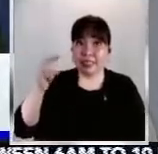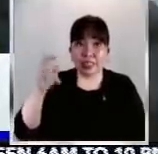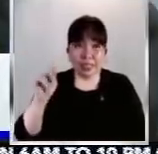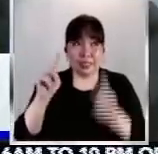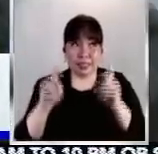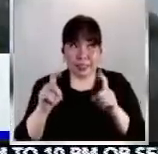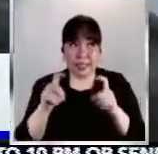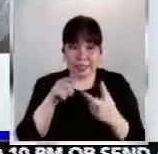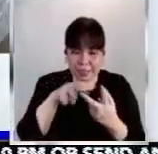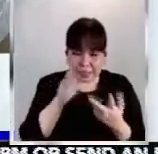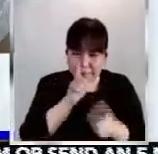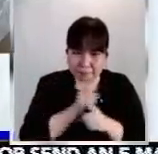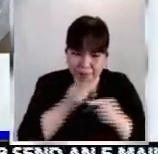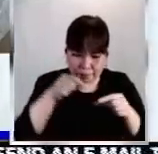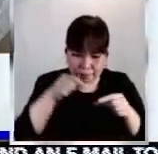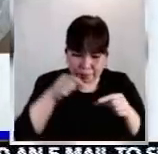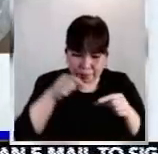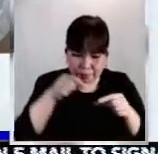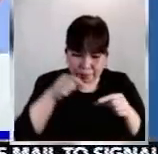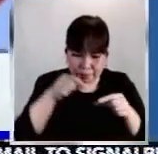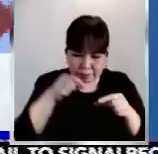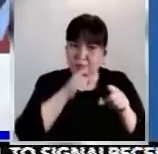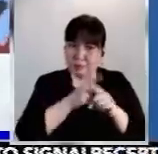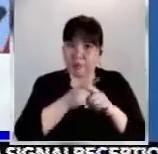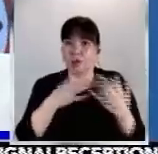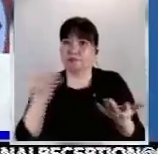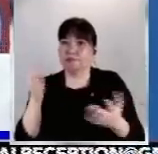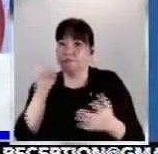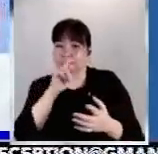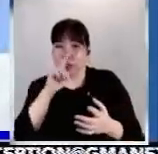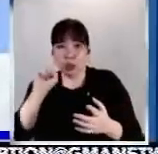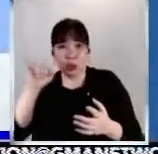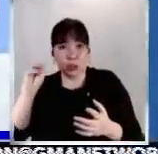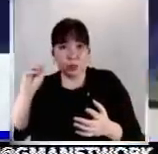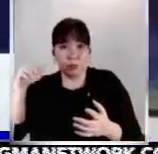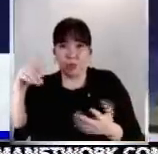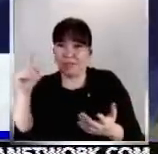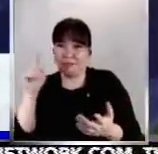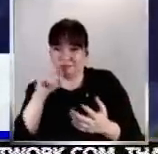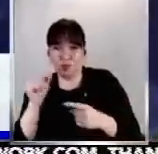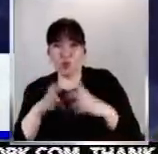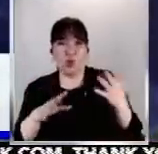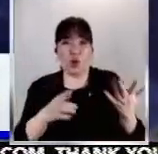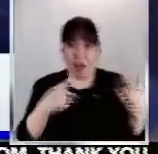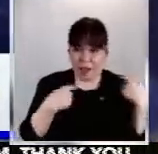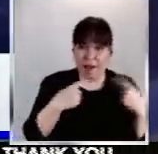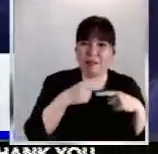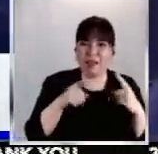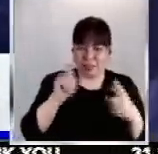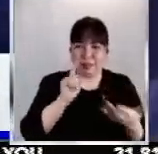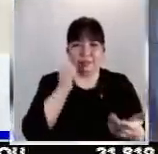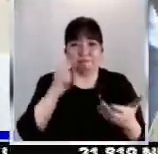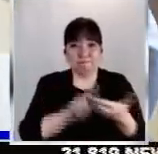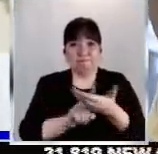at nagpositibo sa antigen test, malamang ay talaga raw COVID positive kaya agad nang mag-isolate. Kung may sintomas pero negative sa